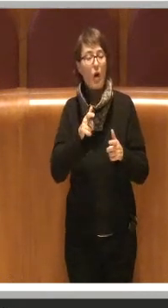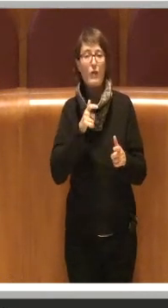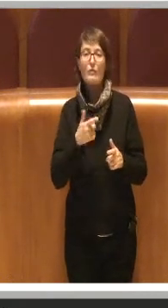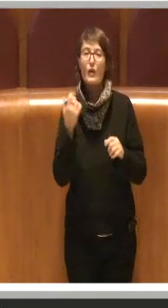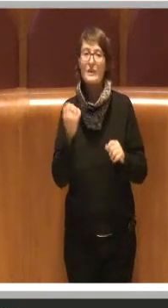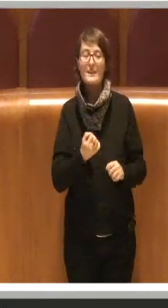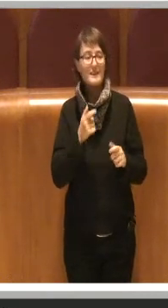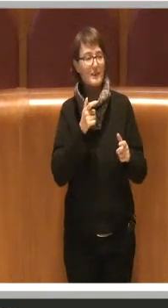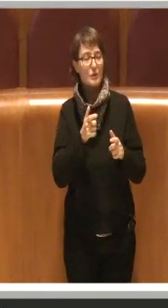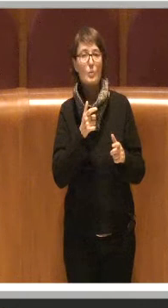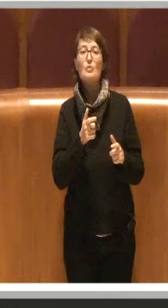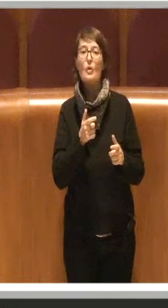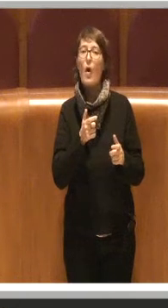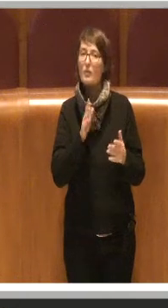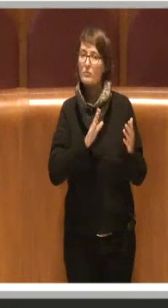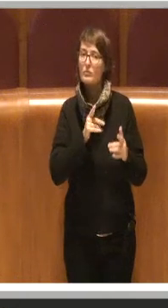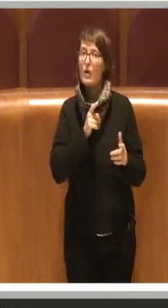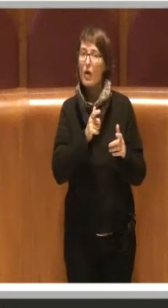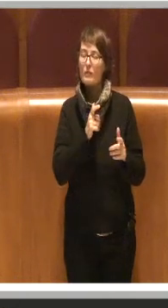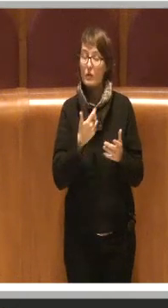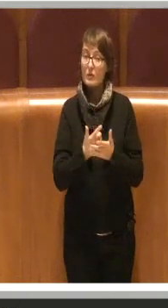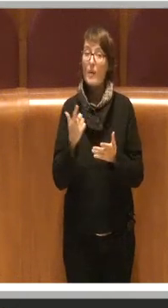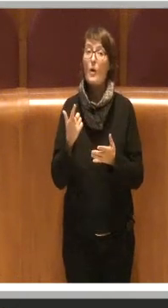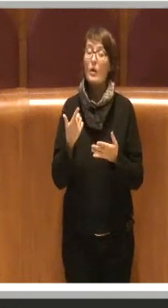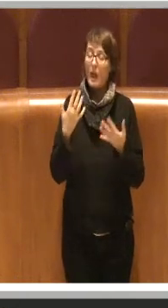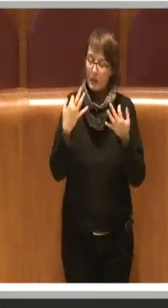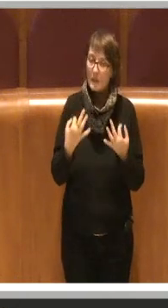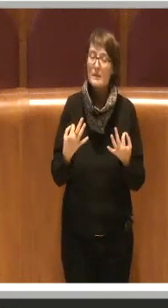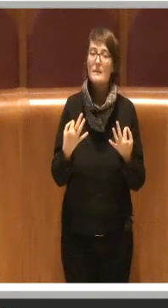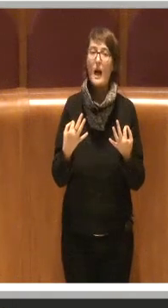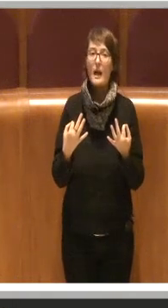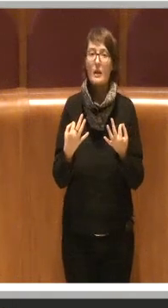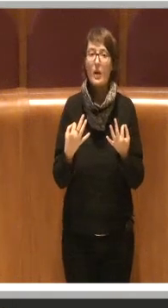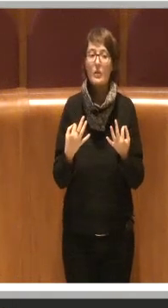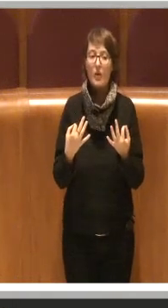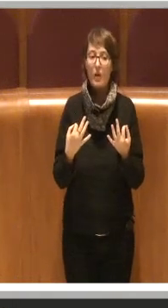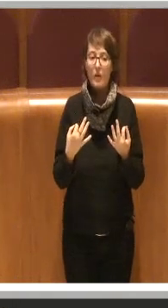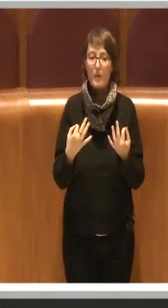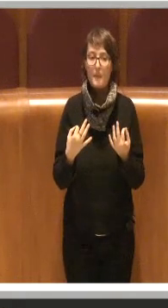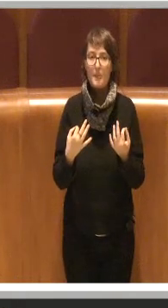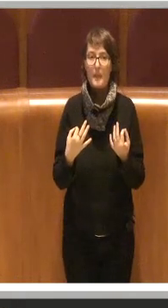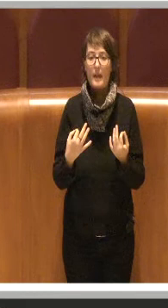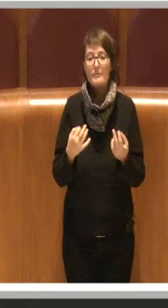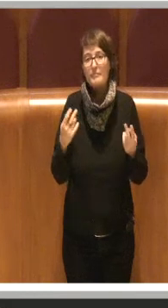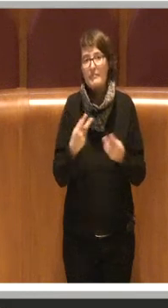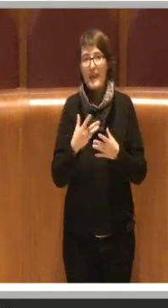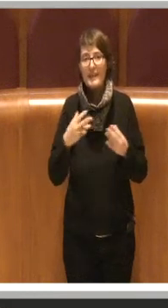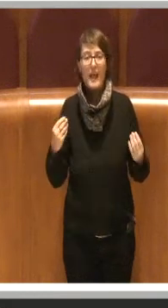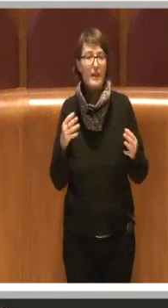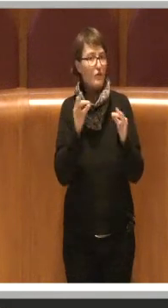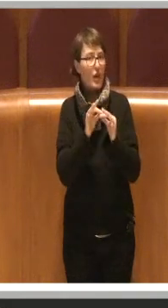È stato un confronto importante, serio, che ci ha visto, come dire, non sempre dalla stessa parte,